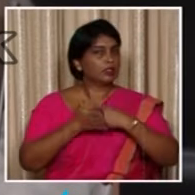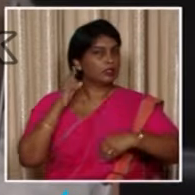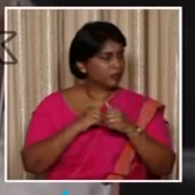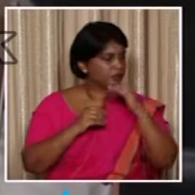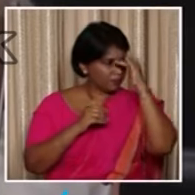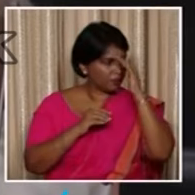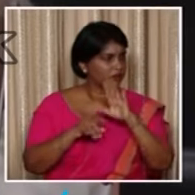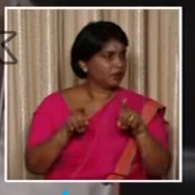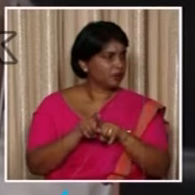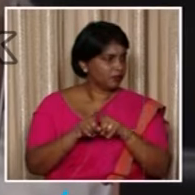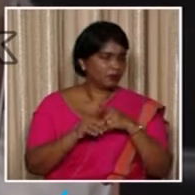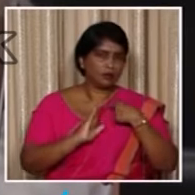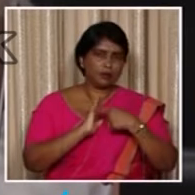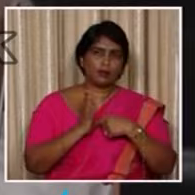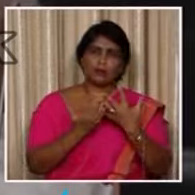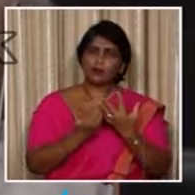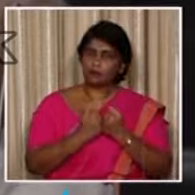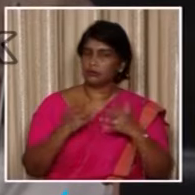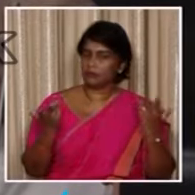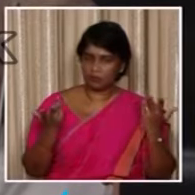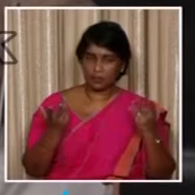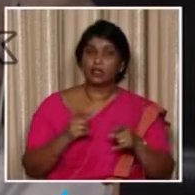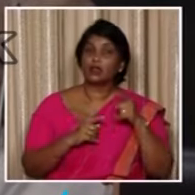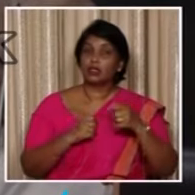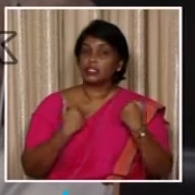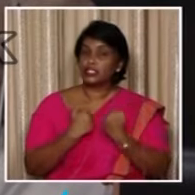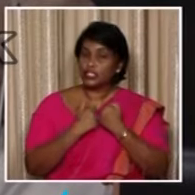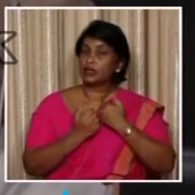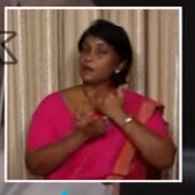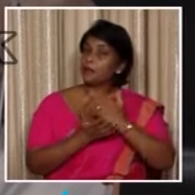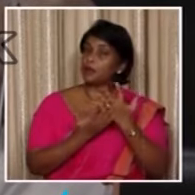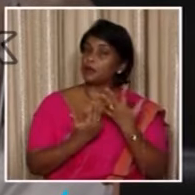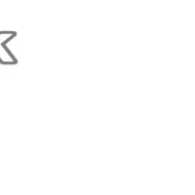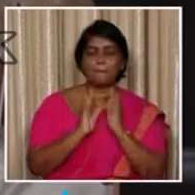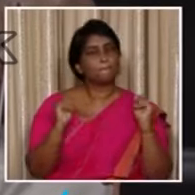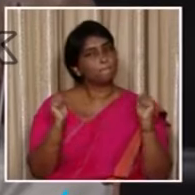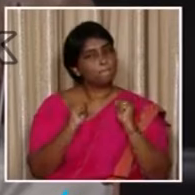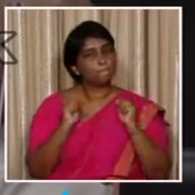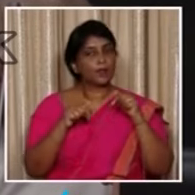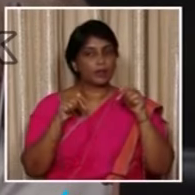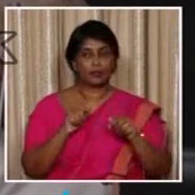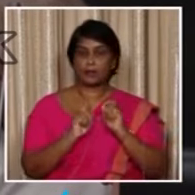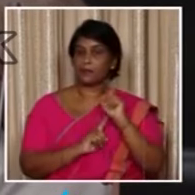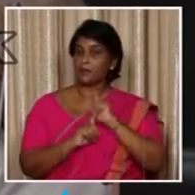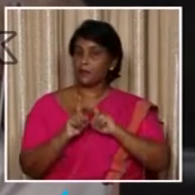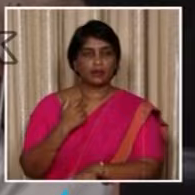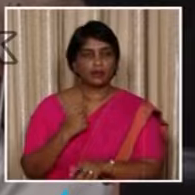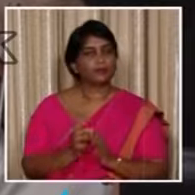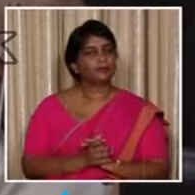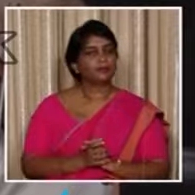පක්ෂ නායකයෙක් මේ බංකොලොත් රට බාරගන්න ඉදිරිපත් වුණේ නැහැ. මේ අභියෝගය බාරගන්න හැමෝම බය වුණා. දැන් පාර්ලිමේන්තු අමතන